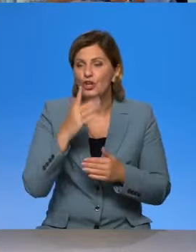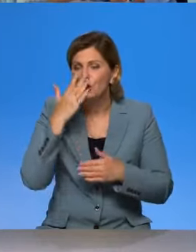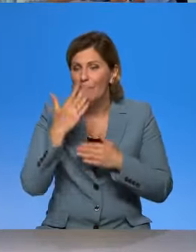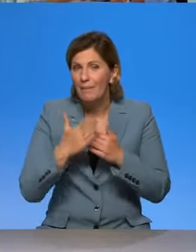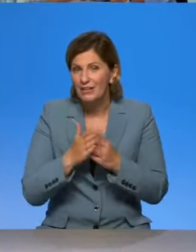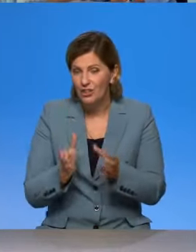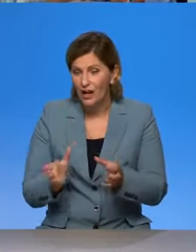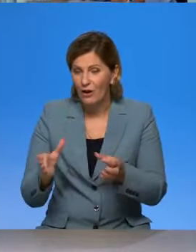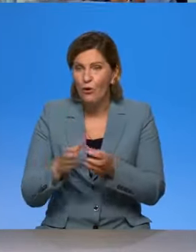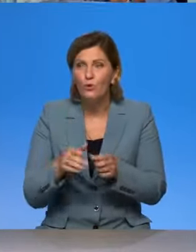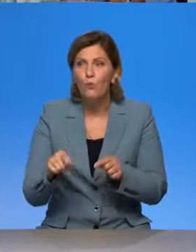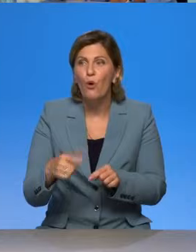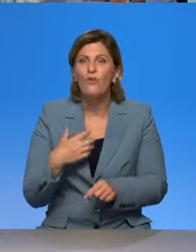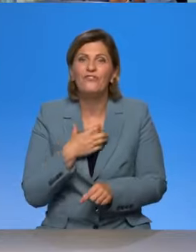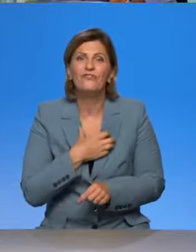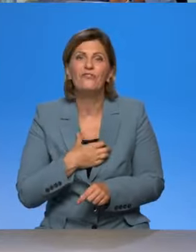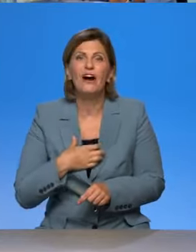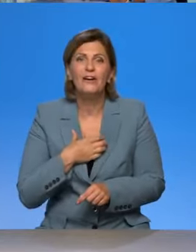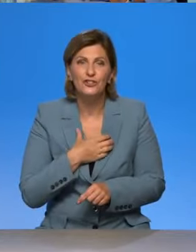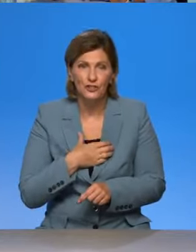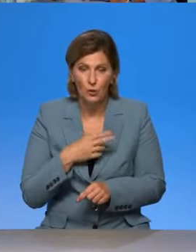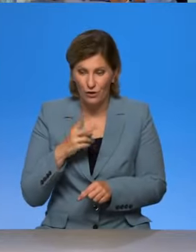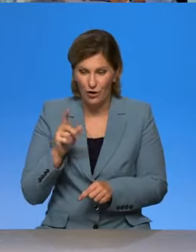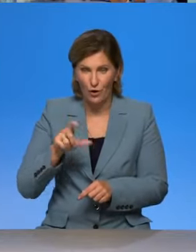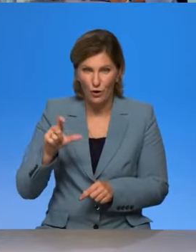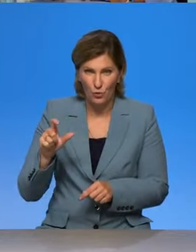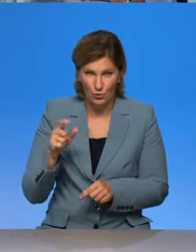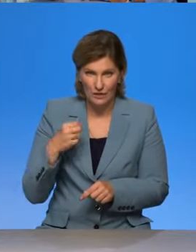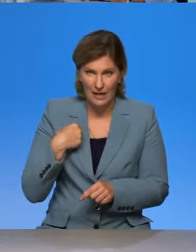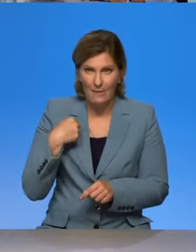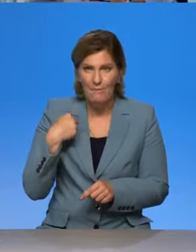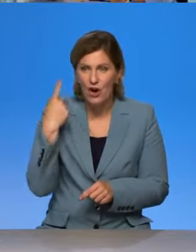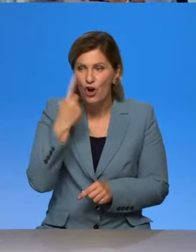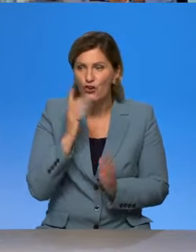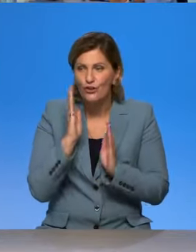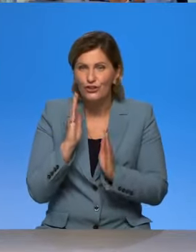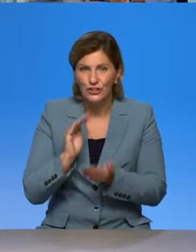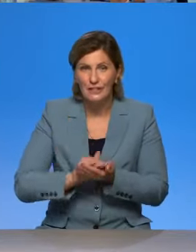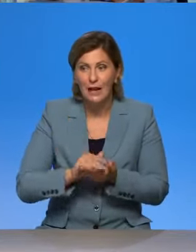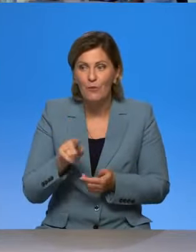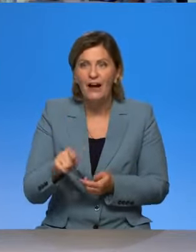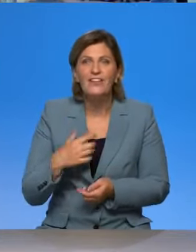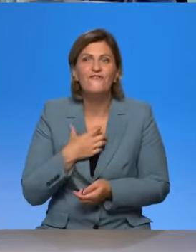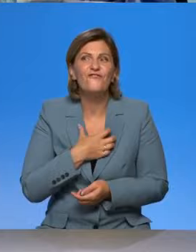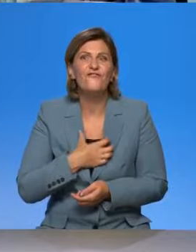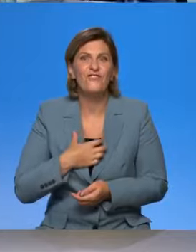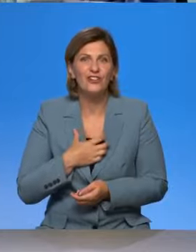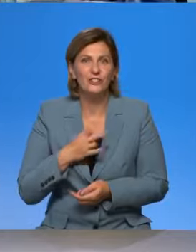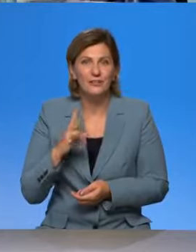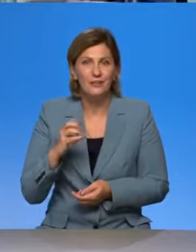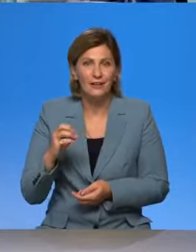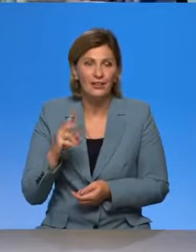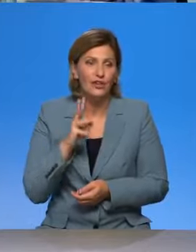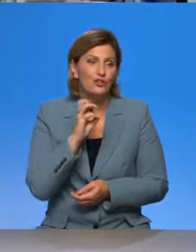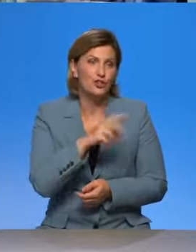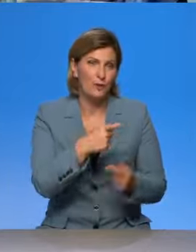более значимый. Люди, с которыми вы лично знакомы, они становятся более важны для вас, чем абстрактные другие,